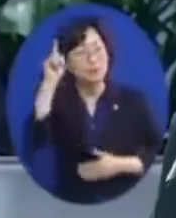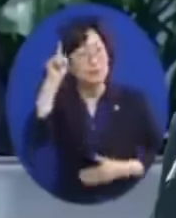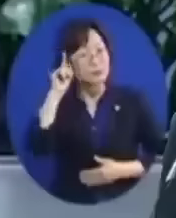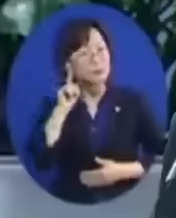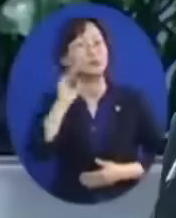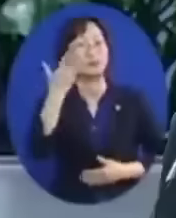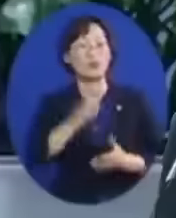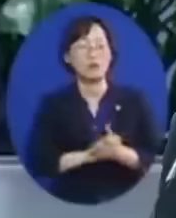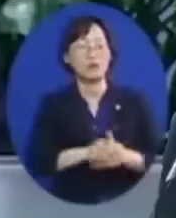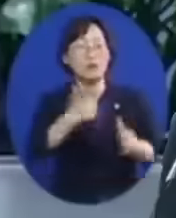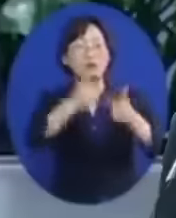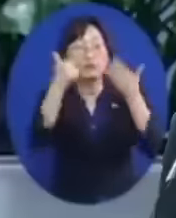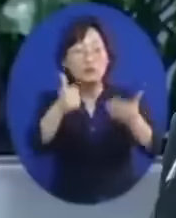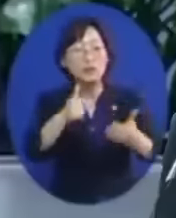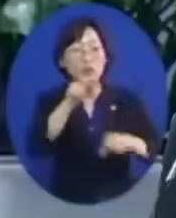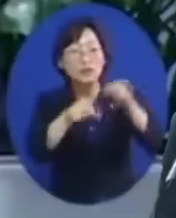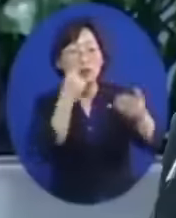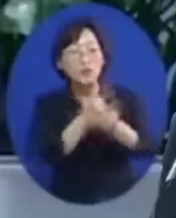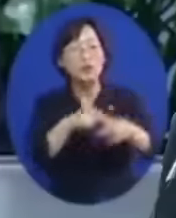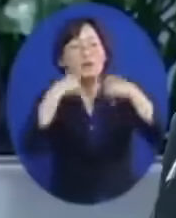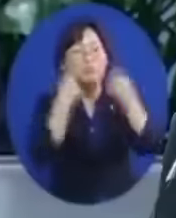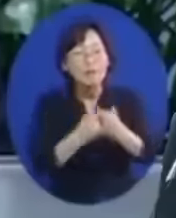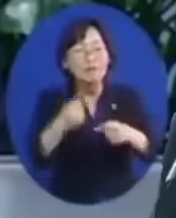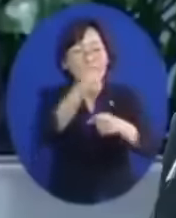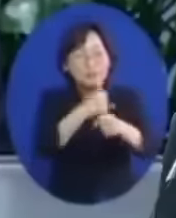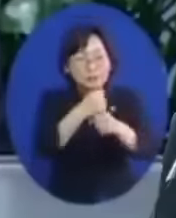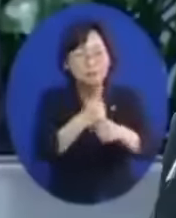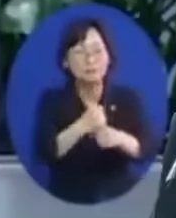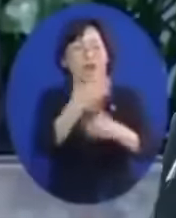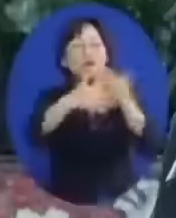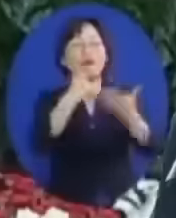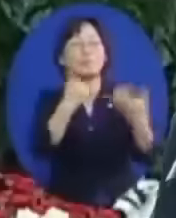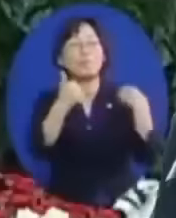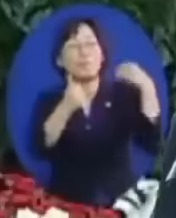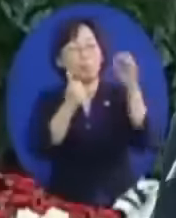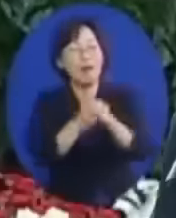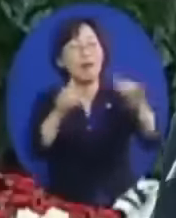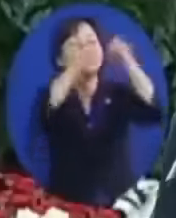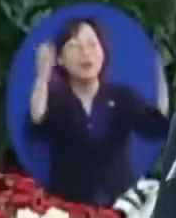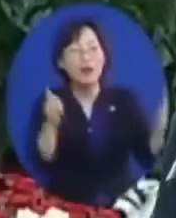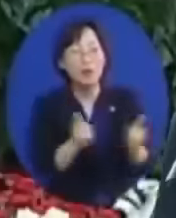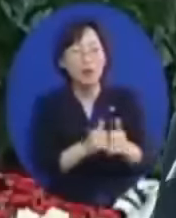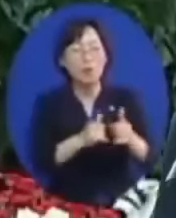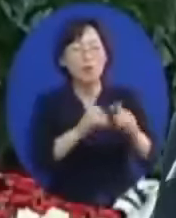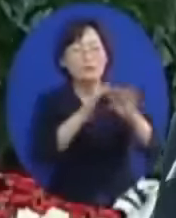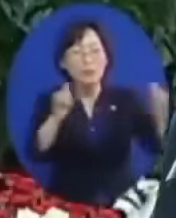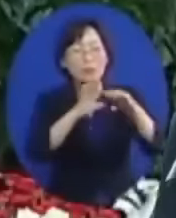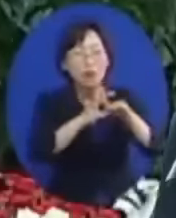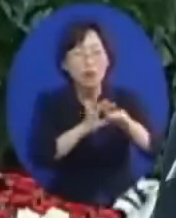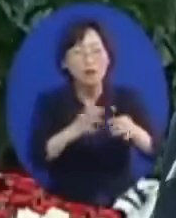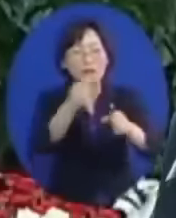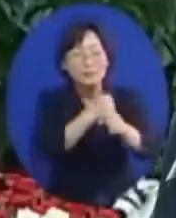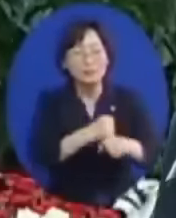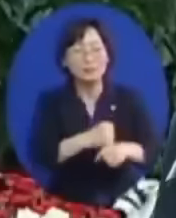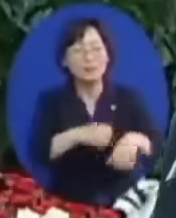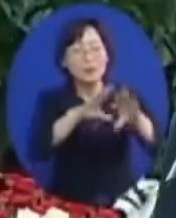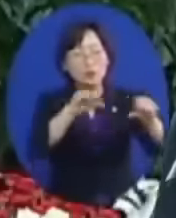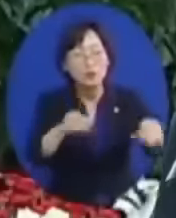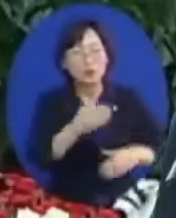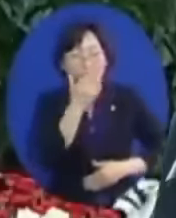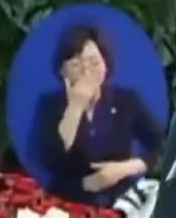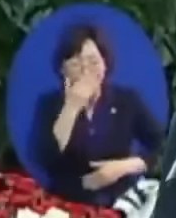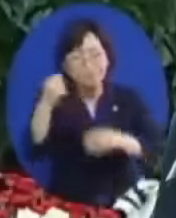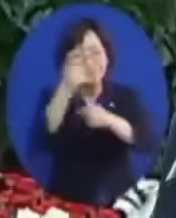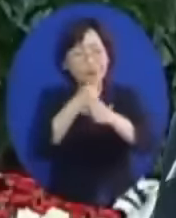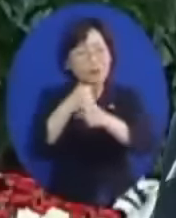예수님께 나아가 내 개인이 하나님 앞에서 짊어진 짐도 맡기고 나의 사회에서 인간관계로 오는 짐은 온유와 겸손의 멍에를